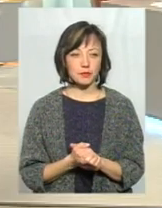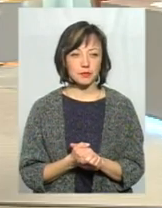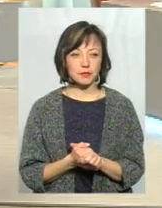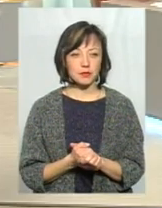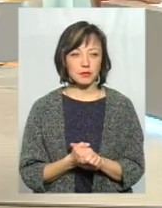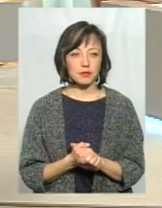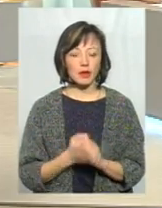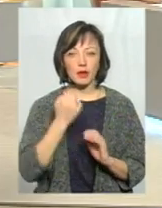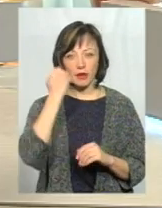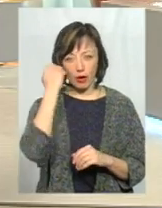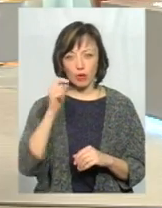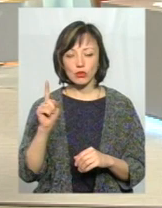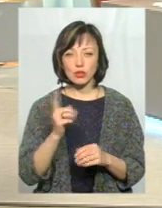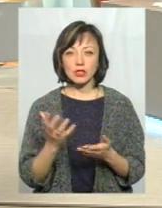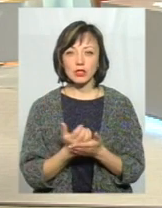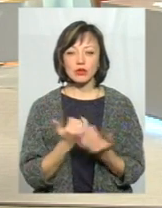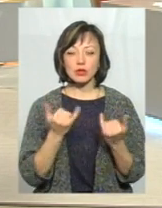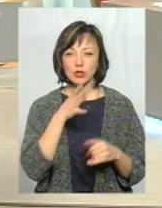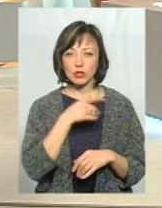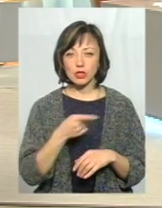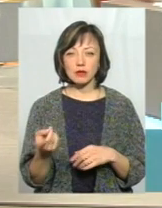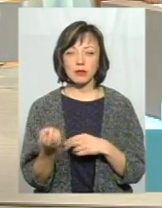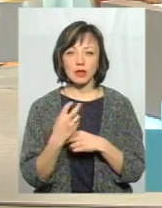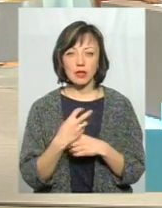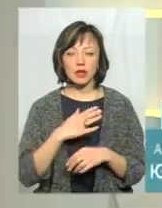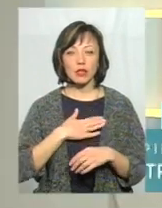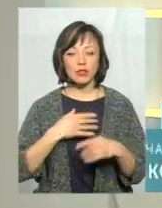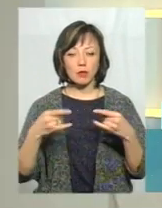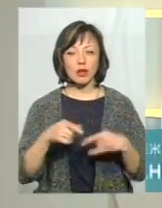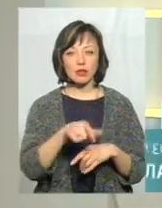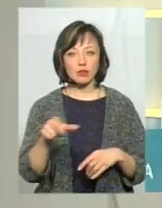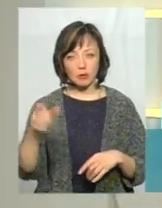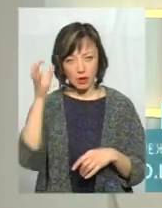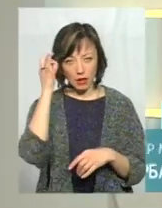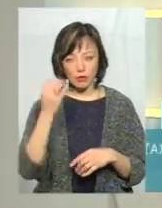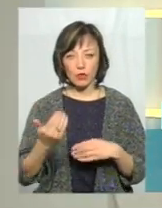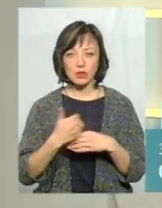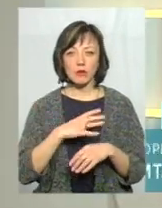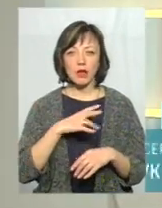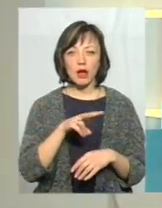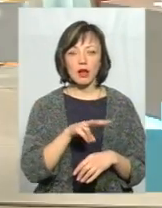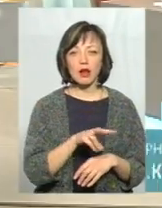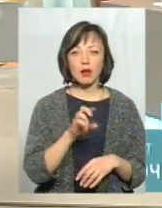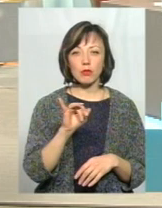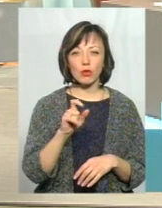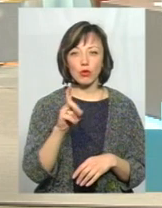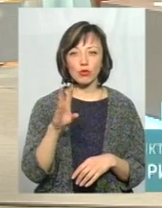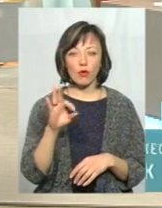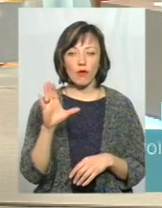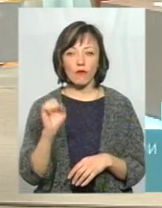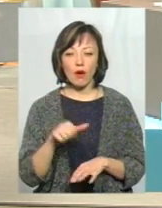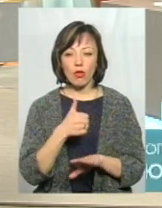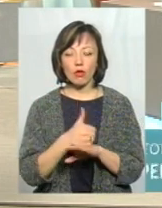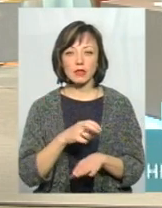Лілія, за те, що знайшли сьогодні час до нас прийти. Нашим глядачам я нагадую, що в гостях була Лілія Брухнова,